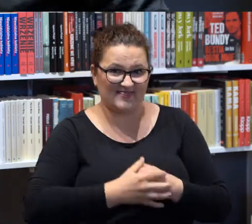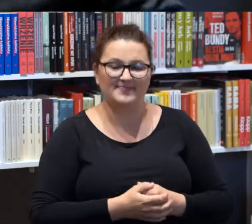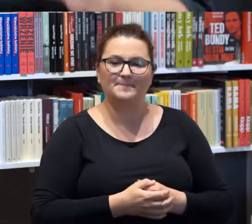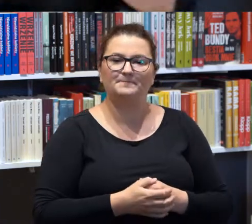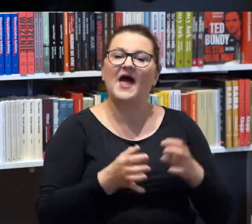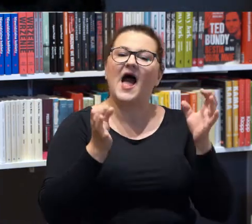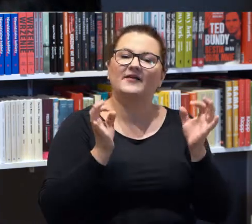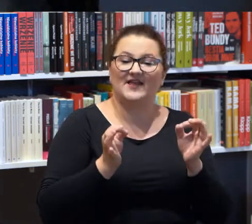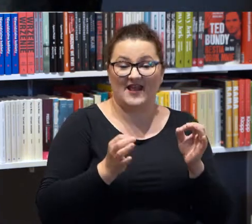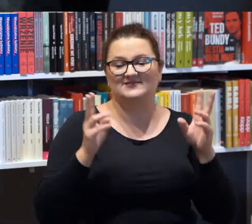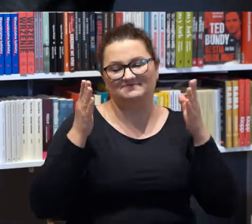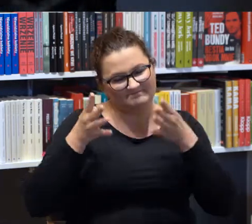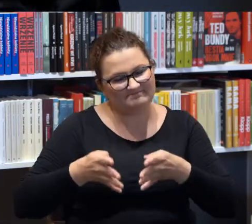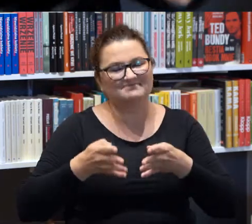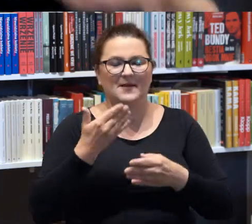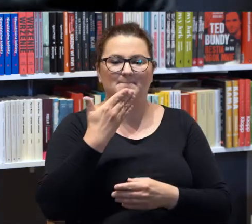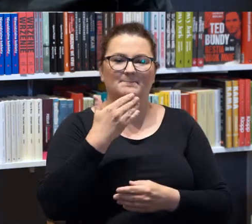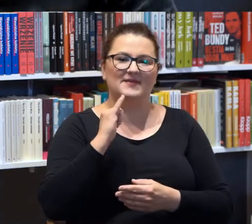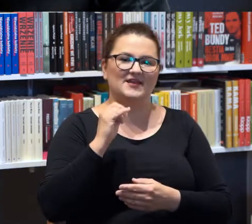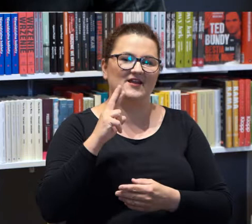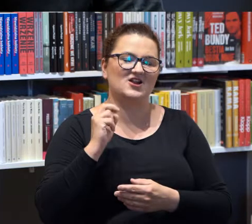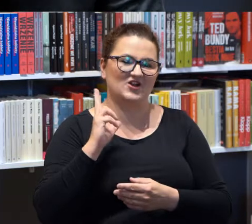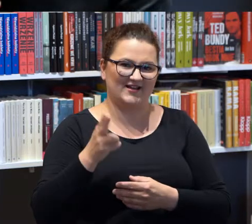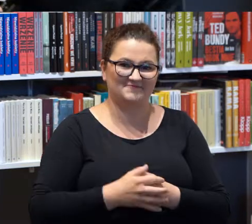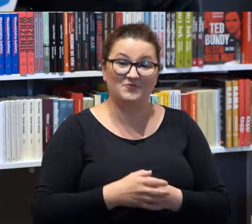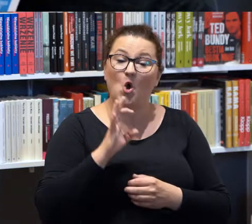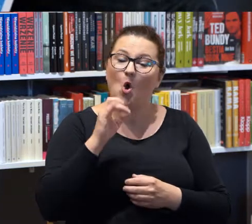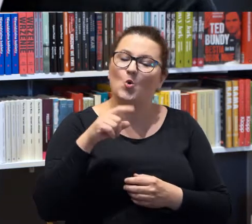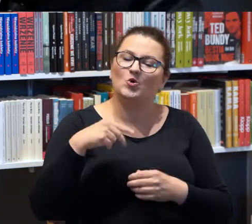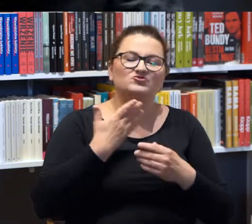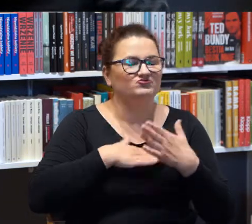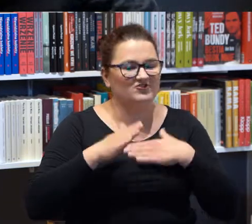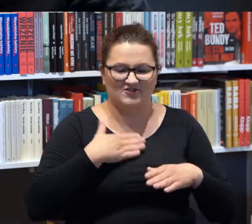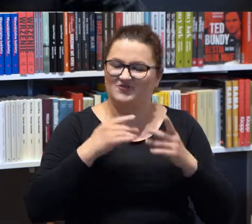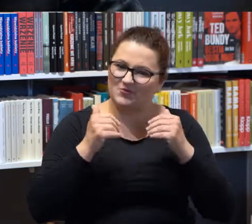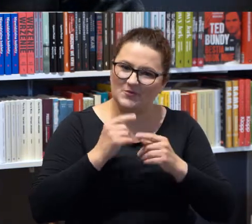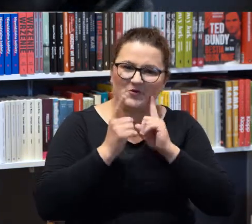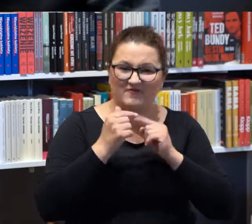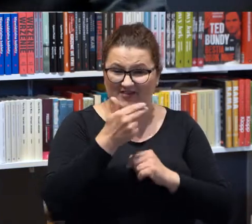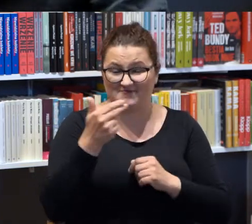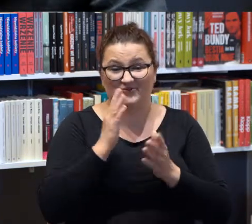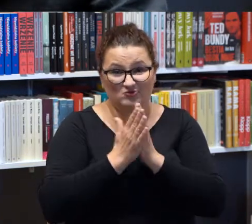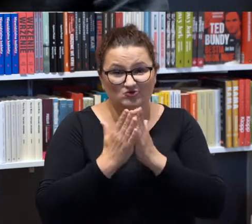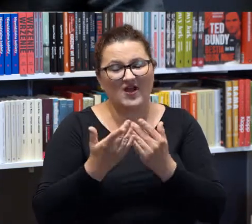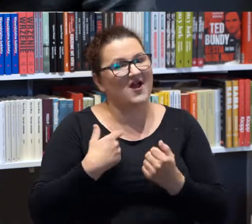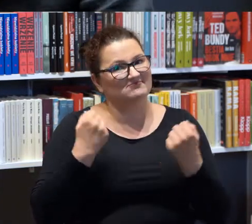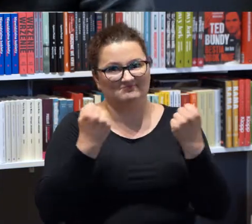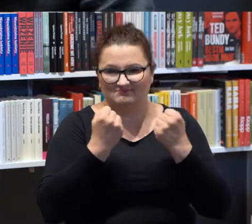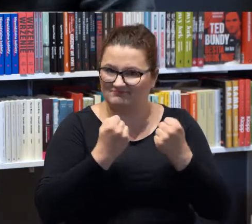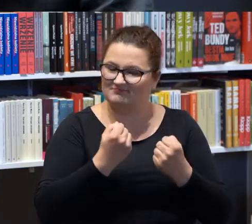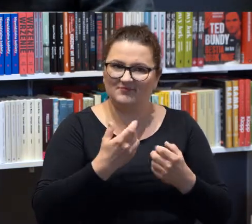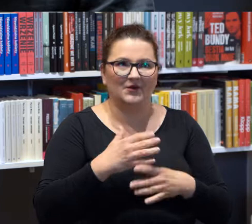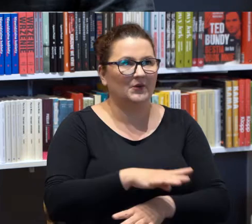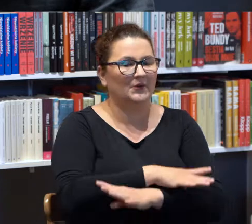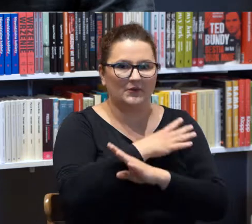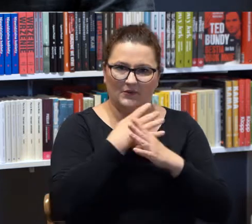2021. A teraz Mireczek. Olu, bardzo się cieszę, że możemy porozmawiać o tej książce. Ona jest oczywiście szalenie poruszająca.